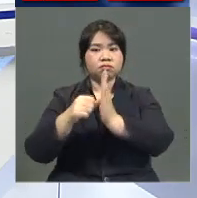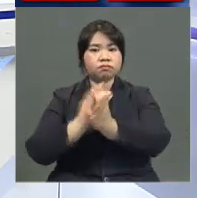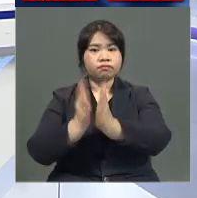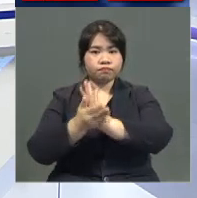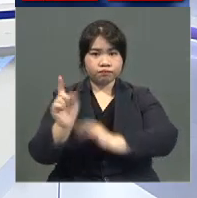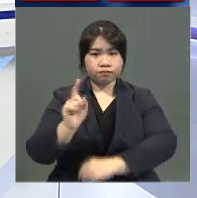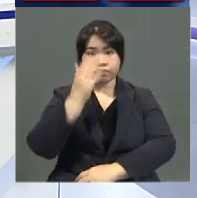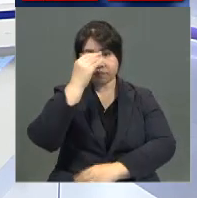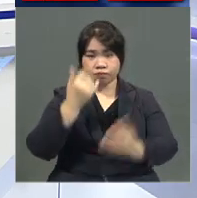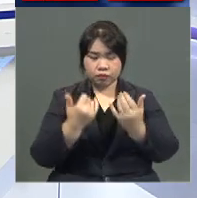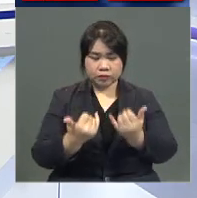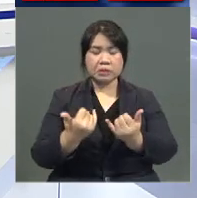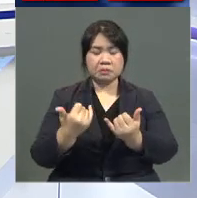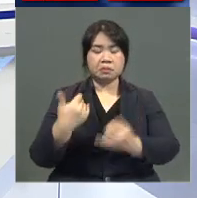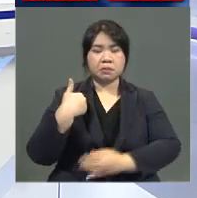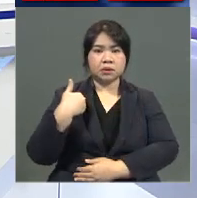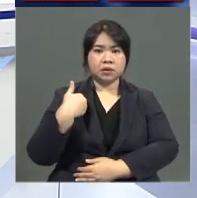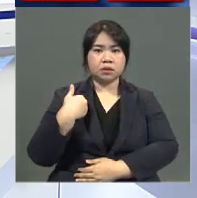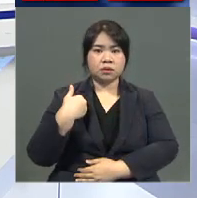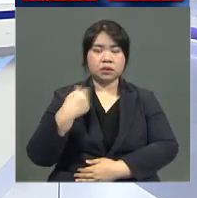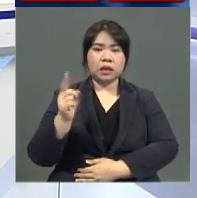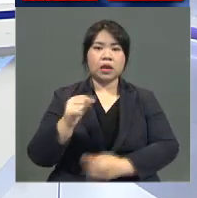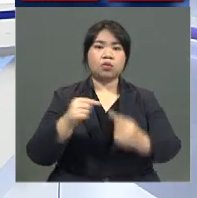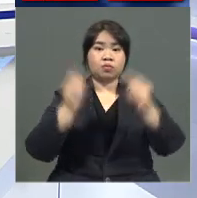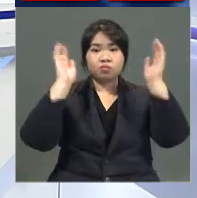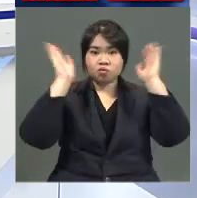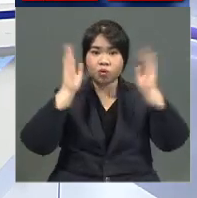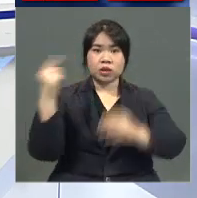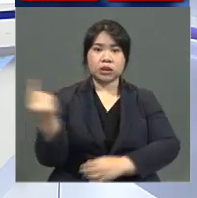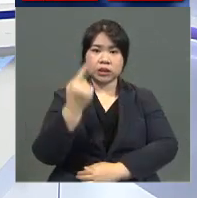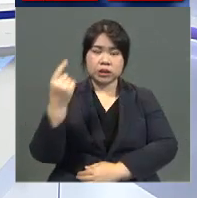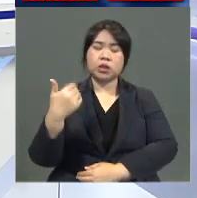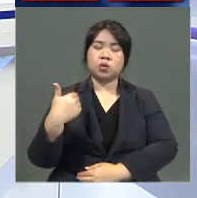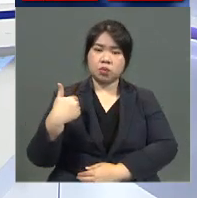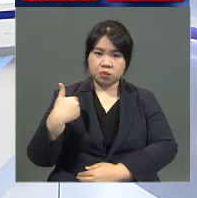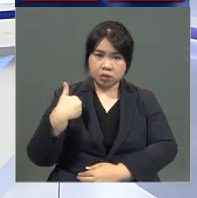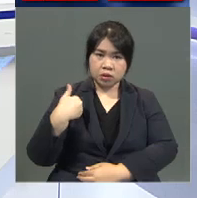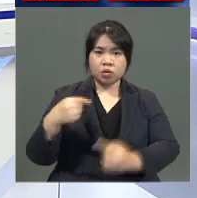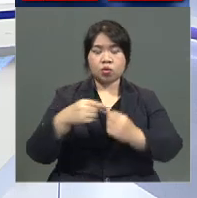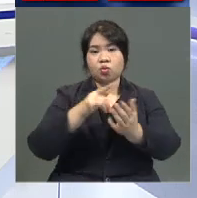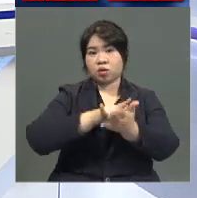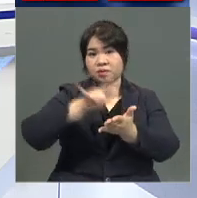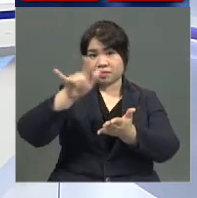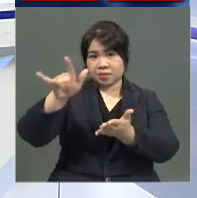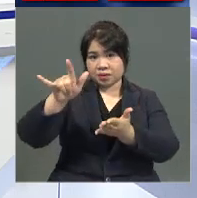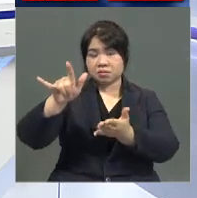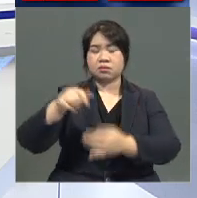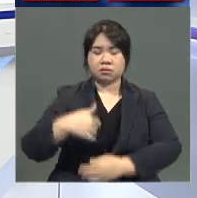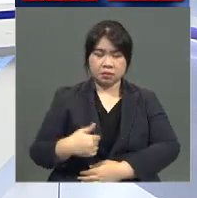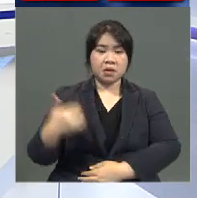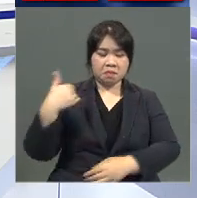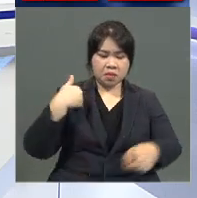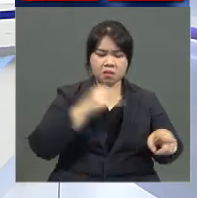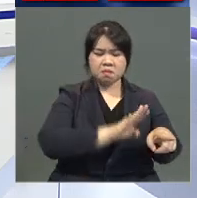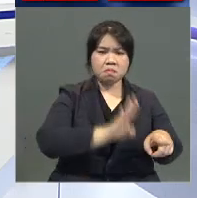ไรเพราะในขณะเดียวกันก็ต้องยอมรับว่าตอนนี้ก็มีแพ็กเกจนะคะไม่ว่าจะเป็นของในส่วนของตั๋วเครื่องบิน ภาคเอกชนเขาก็ทำของเขา